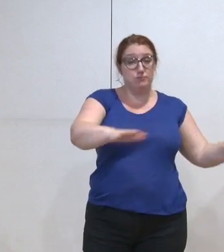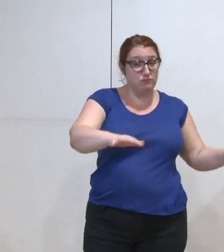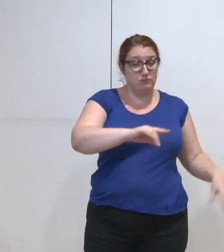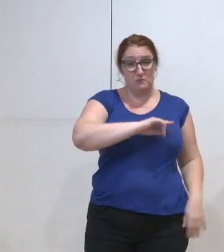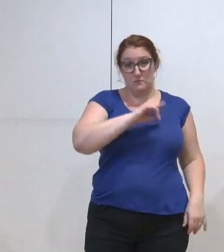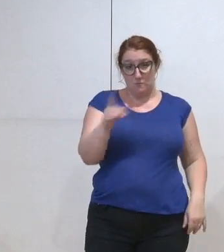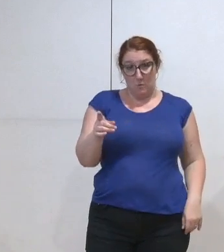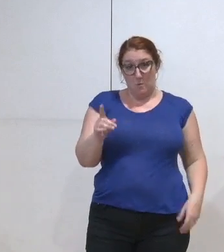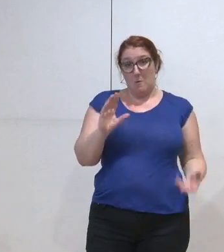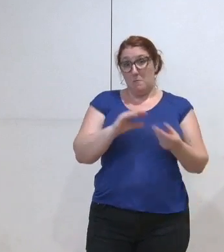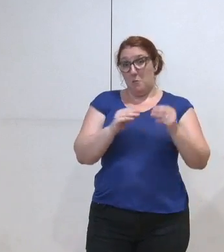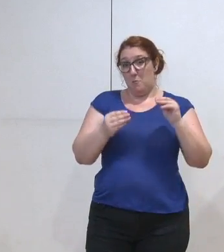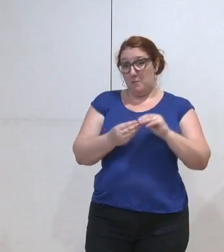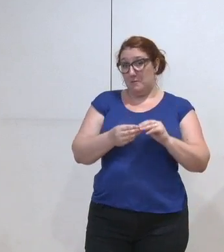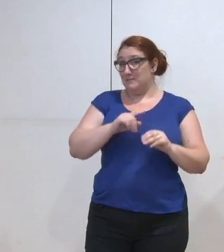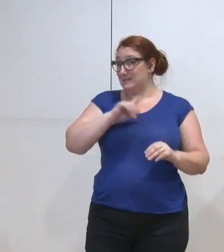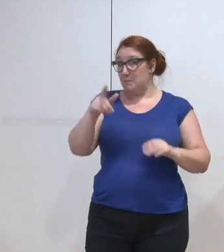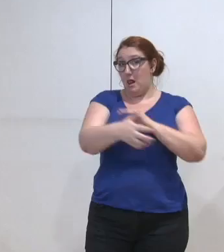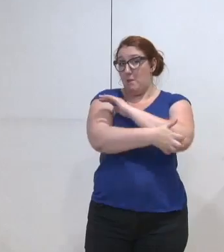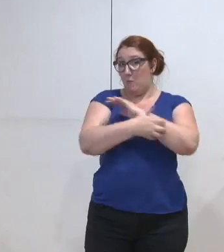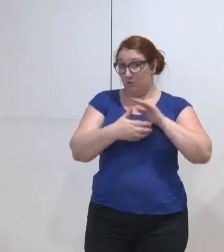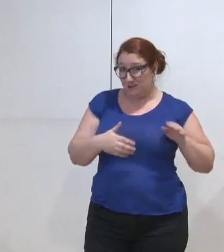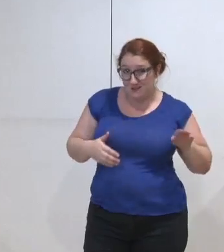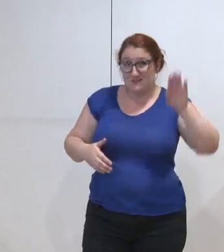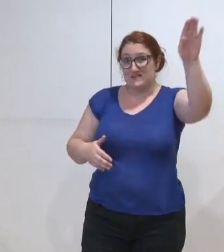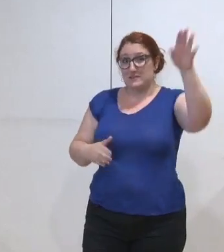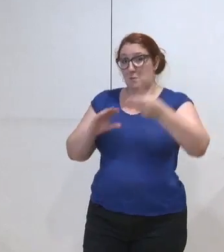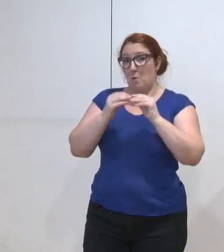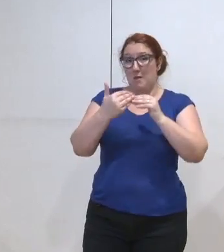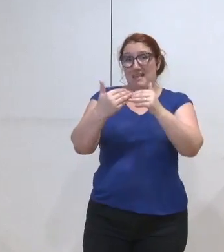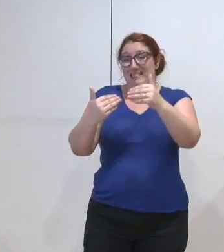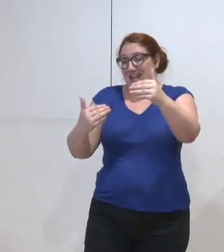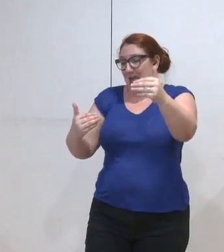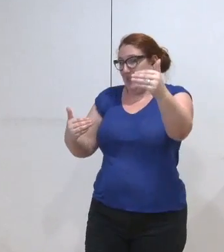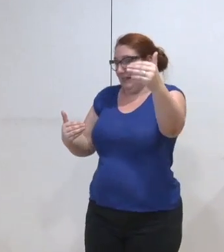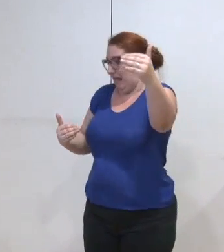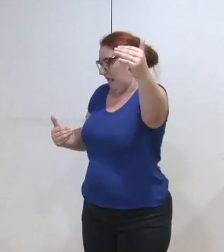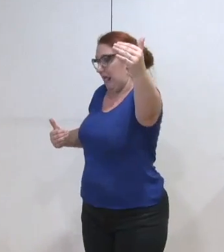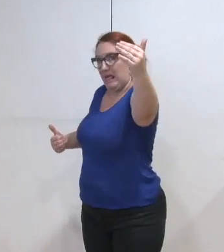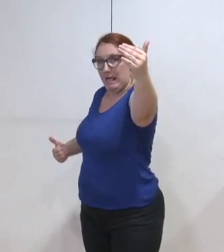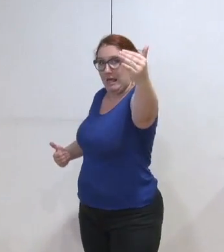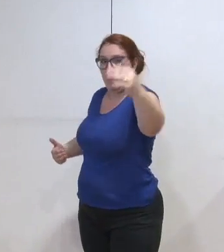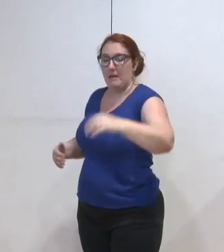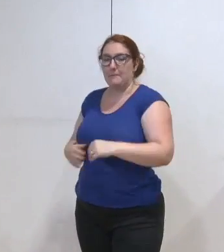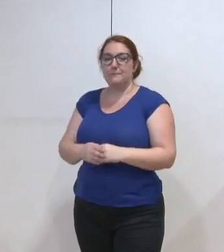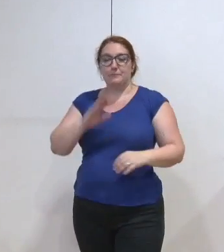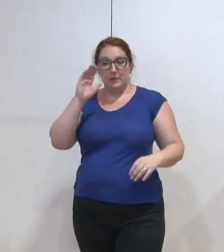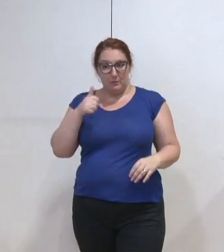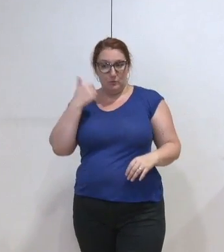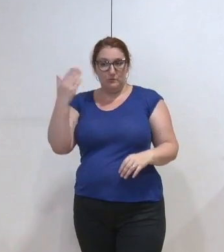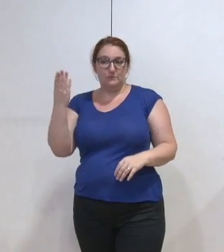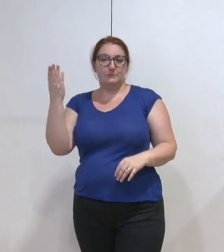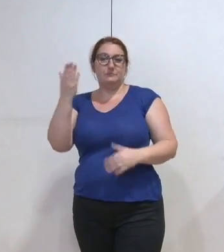pauvreté qu'à une hausse des inégalités c'est là que ça devient intéressant sur l'analyse la présentation du